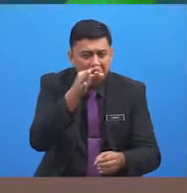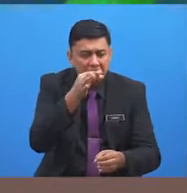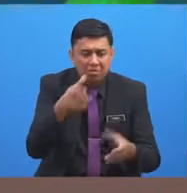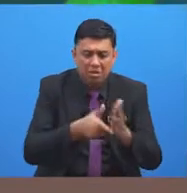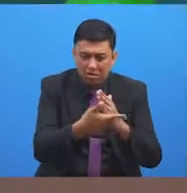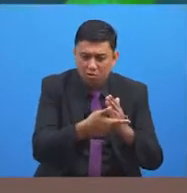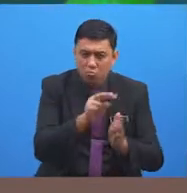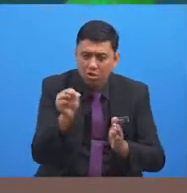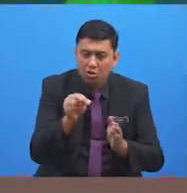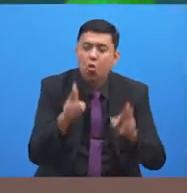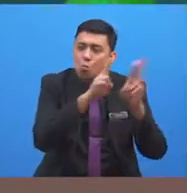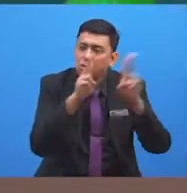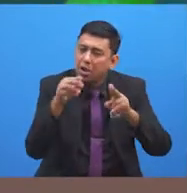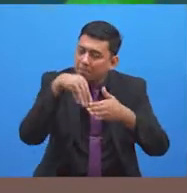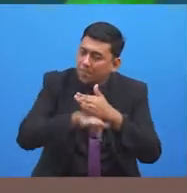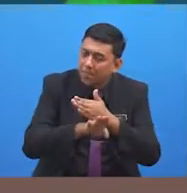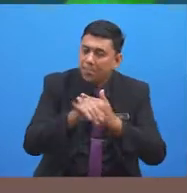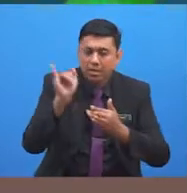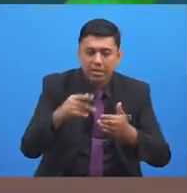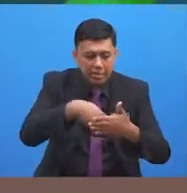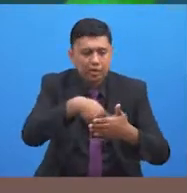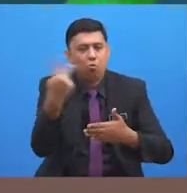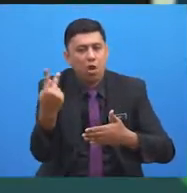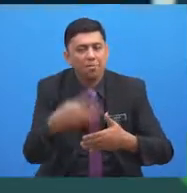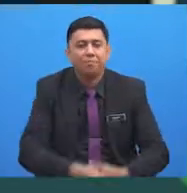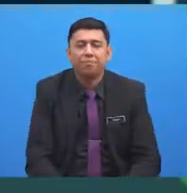yang dibawa masuk dan udara yang dikeluarkan.